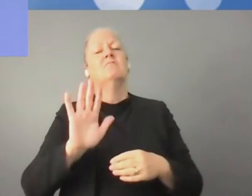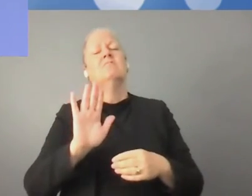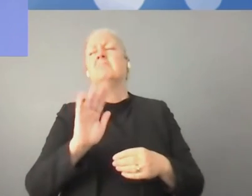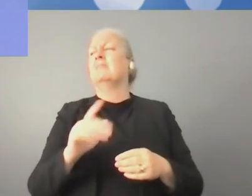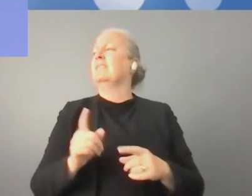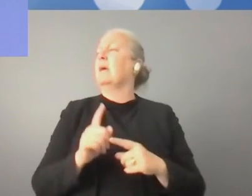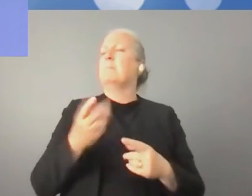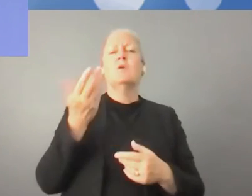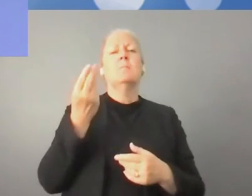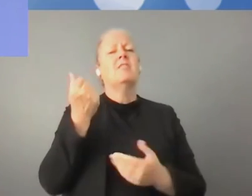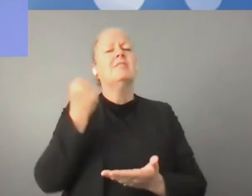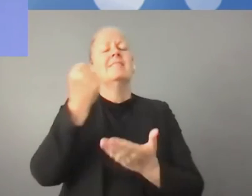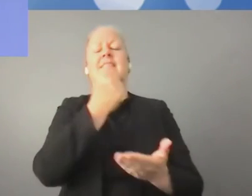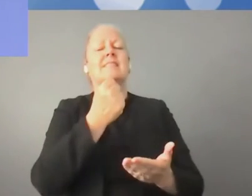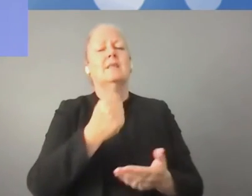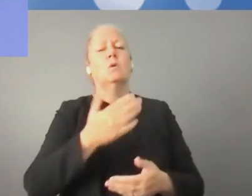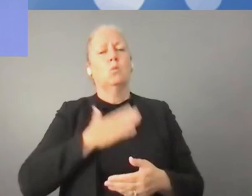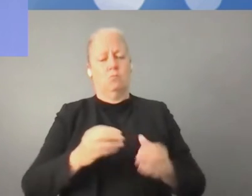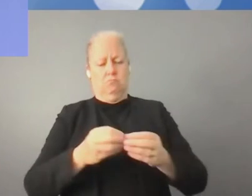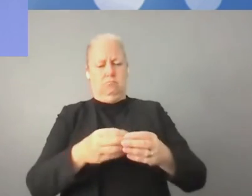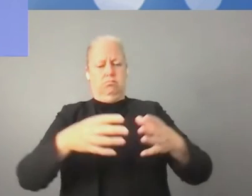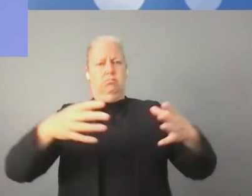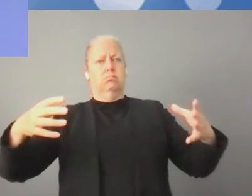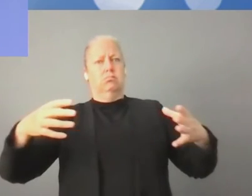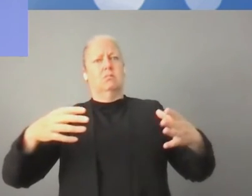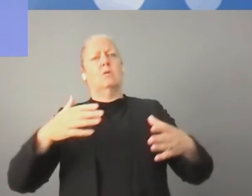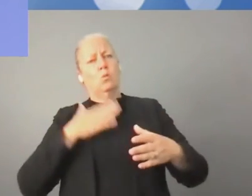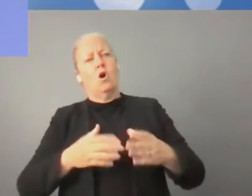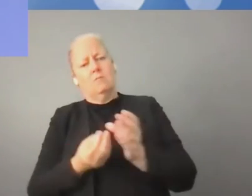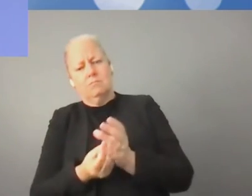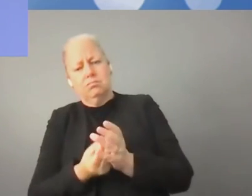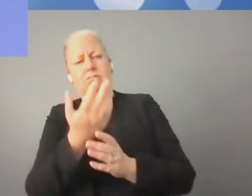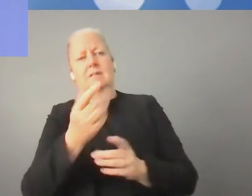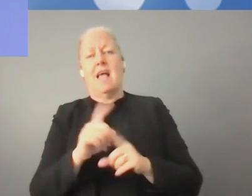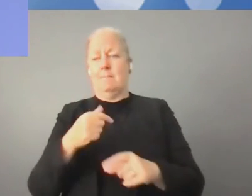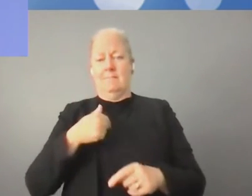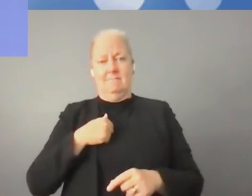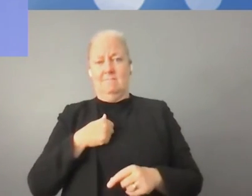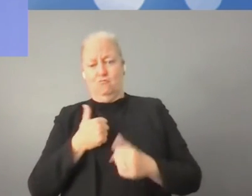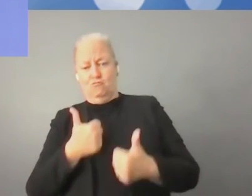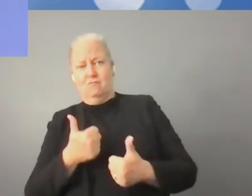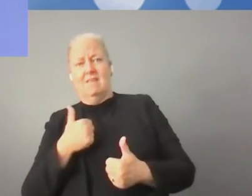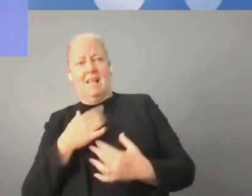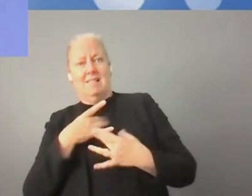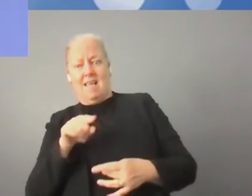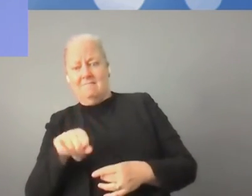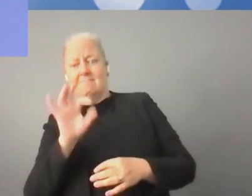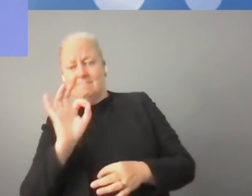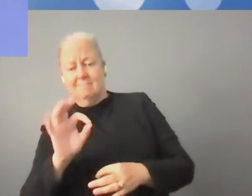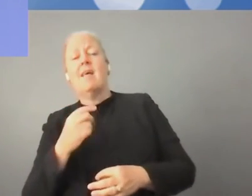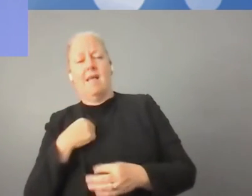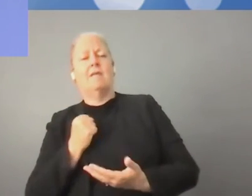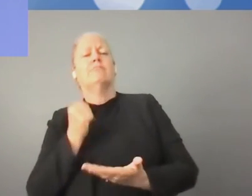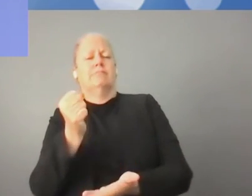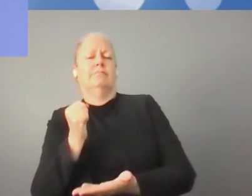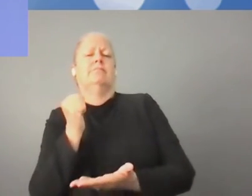эти фирмы не до конца заинтересованы инвестициями со стороны внешних инвесторов. Они говорят